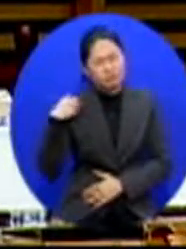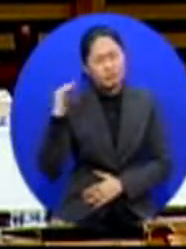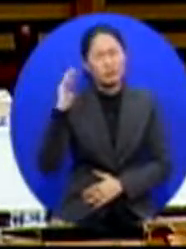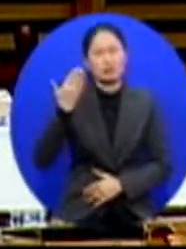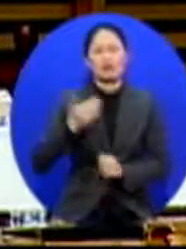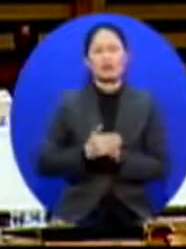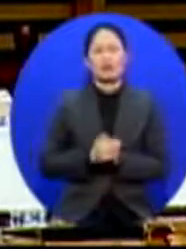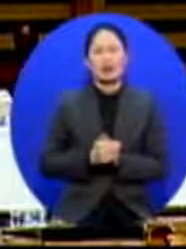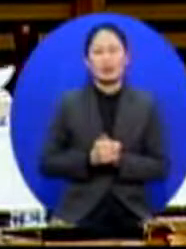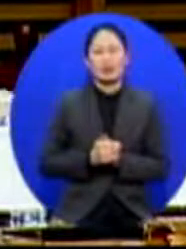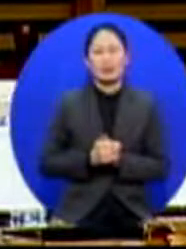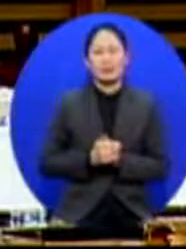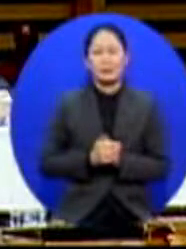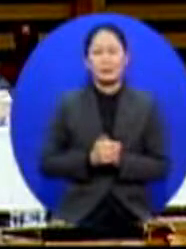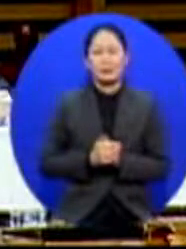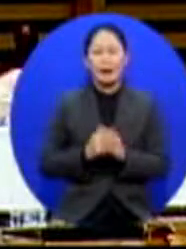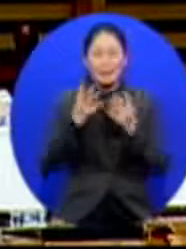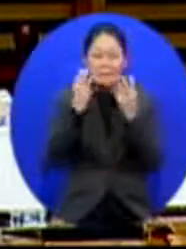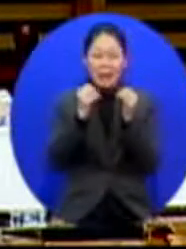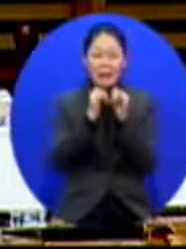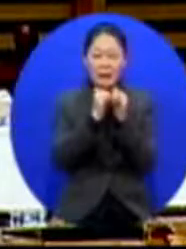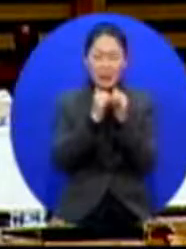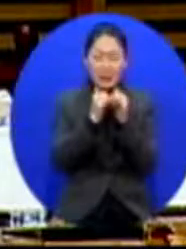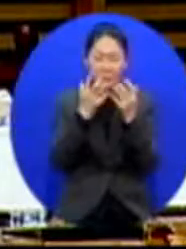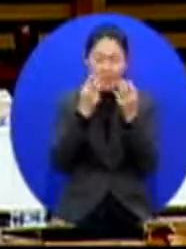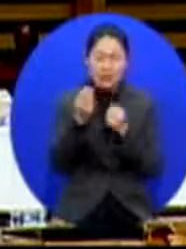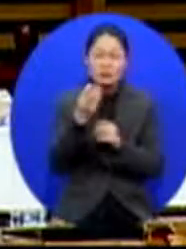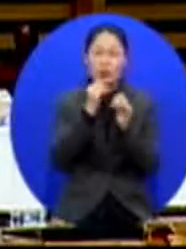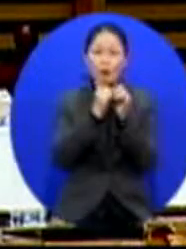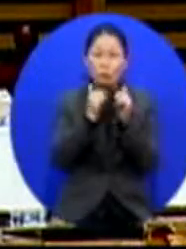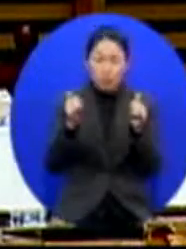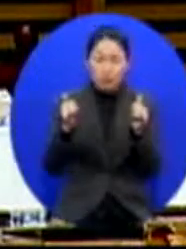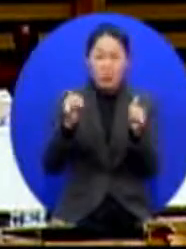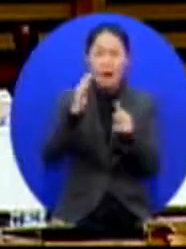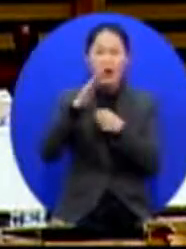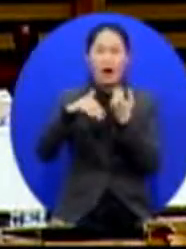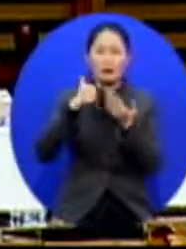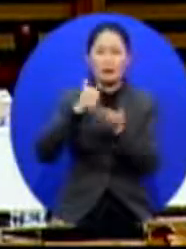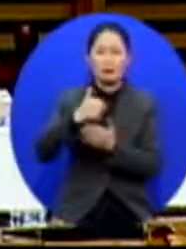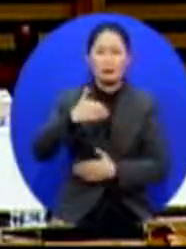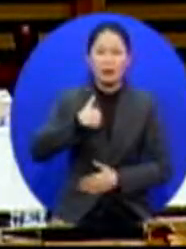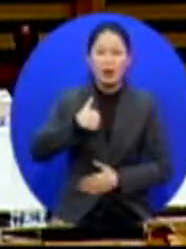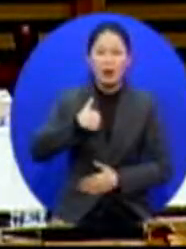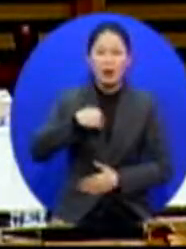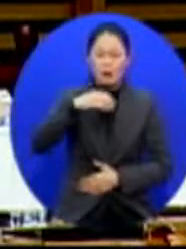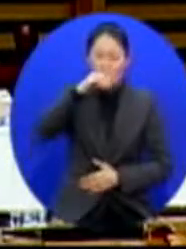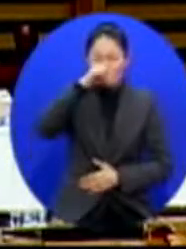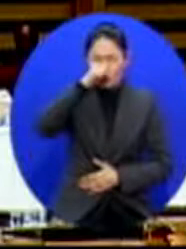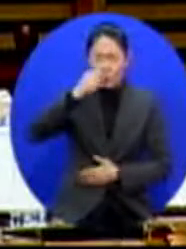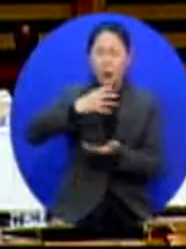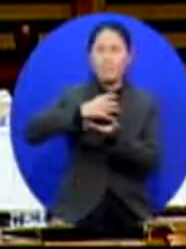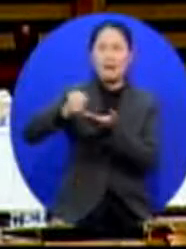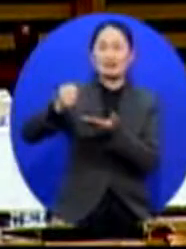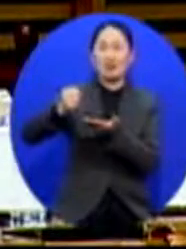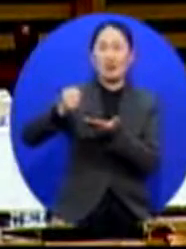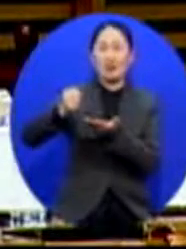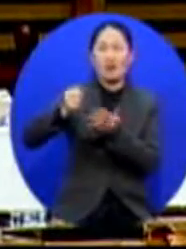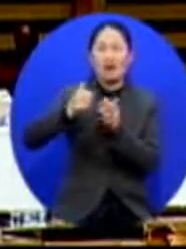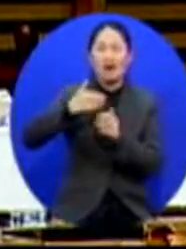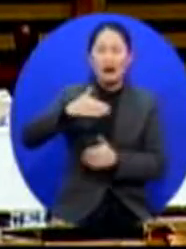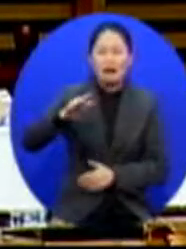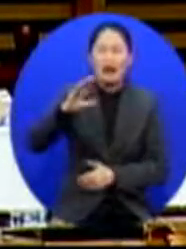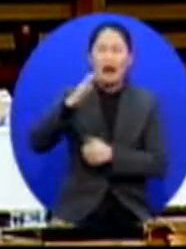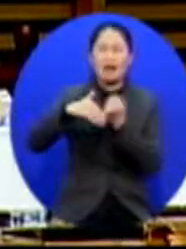거죠 많은 성도들이 하나님 나 좋은거 뺏어가는 하나님 인질로 그렇게 믿고